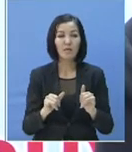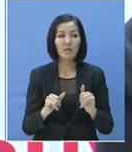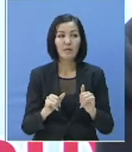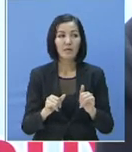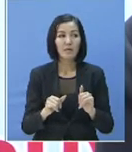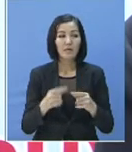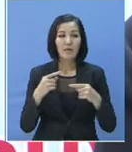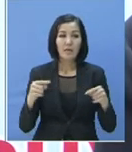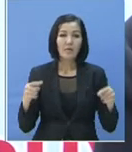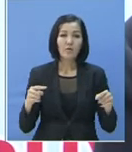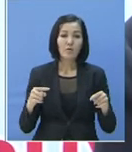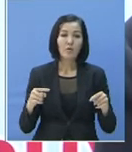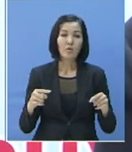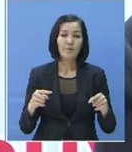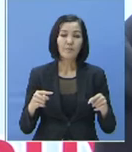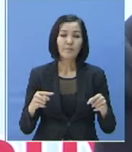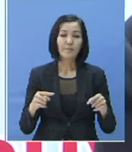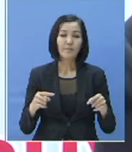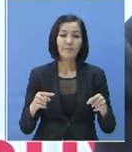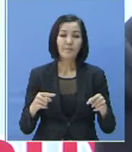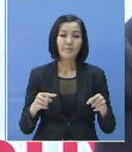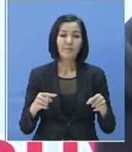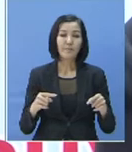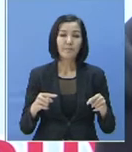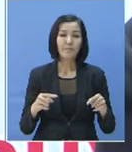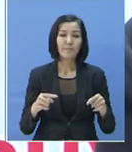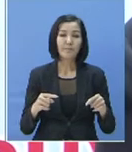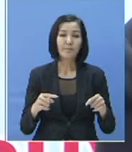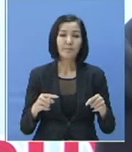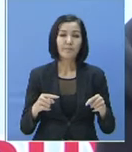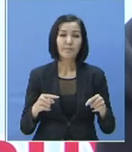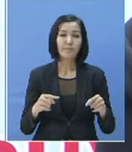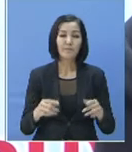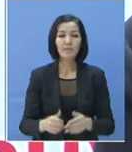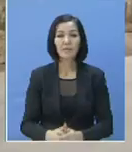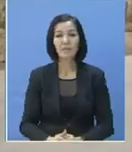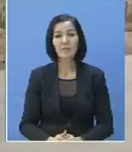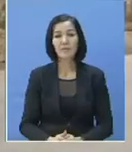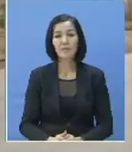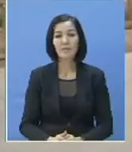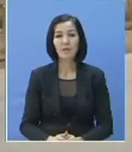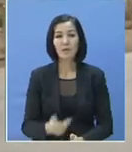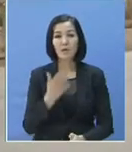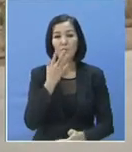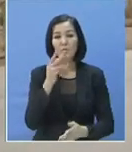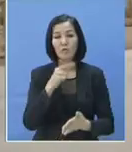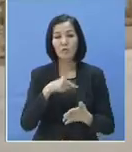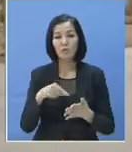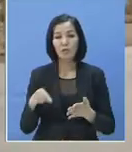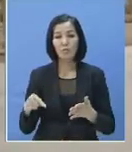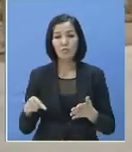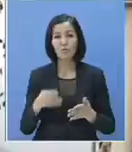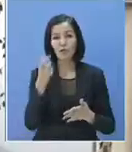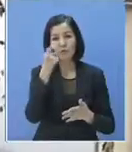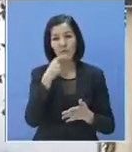дамытатын әртүрлі құралдар, өзінің мамандарын көрсетеді деп айтуға болады. Ұлттық жазуды ұлықтаушы топ